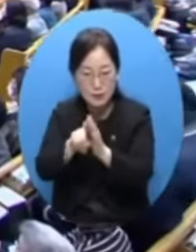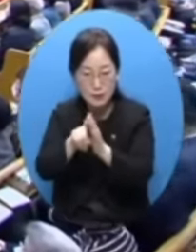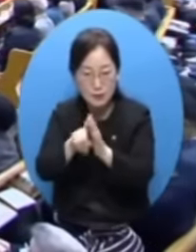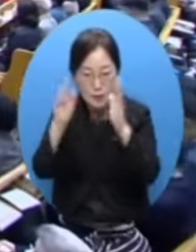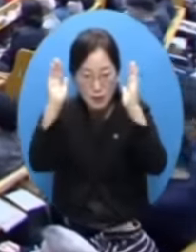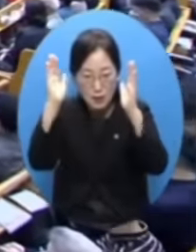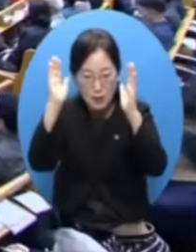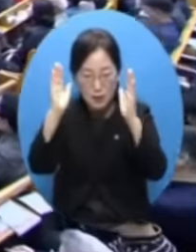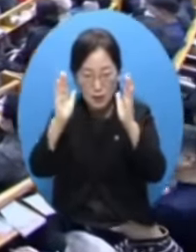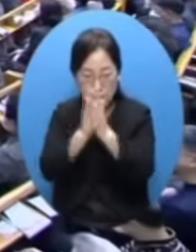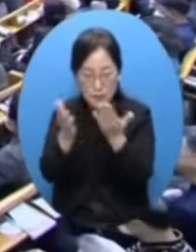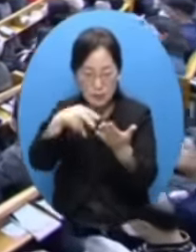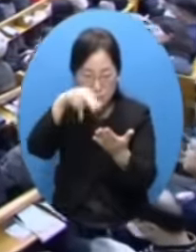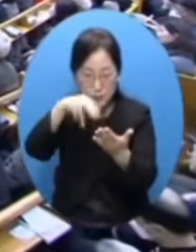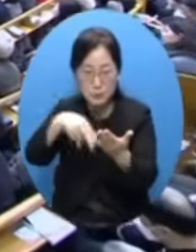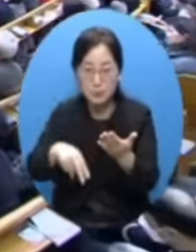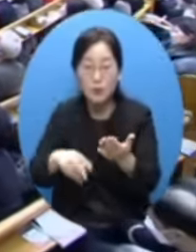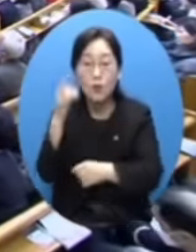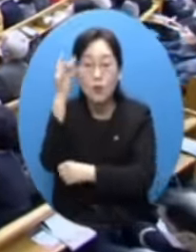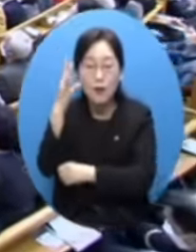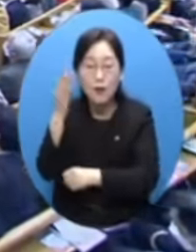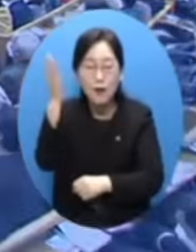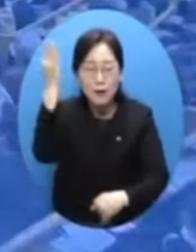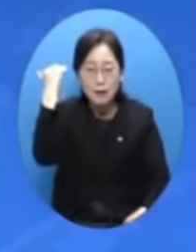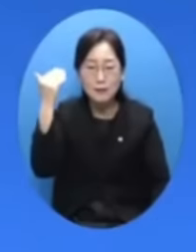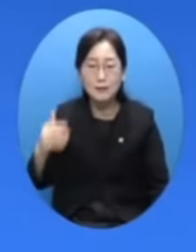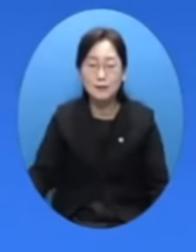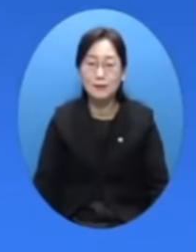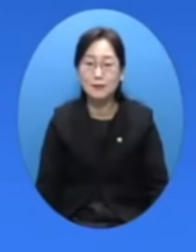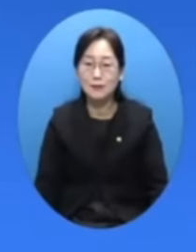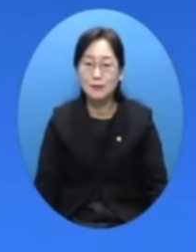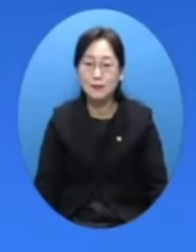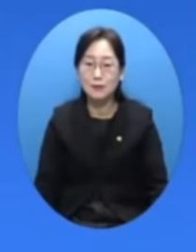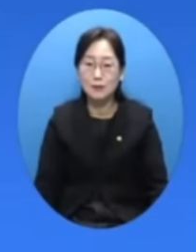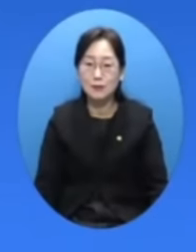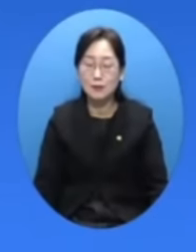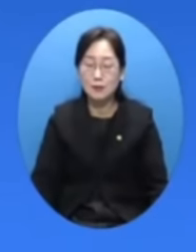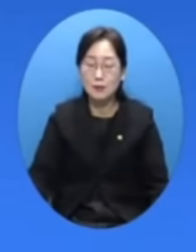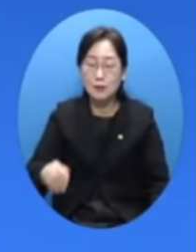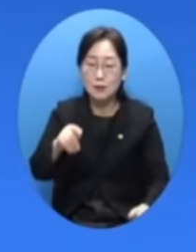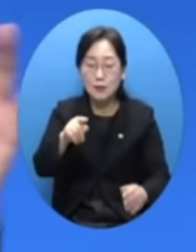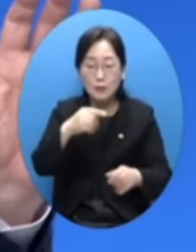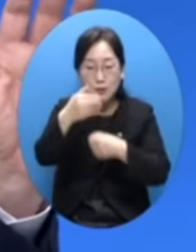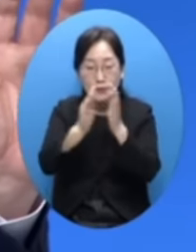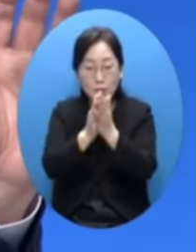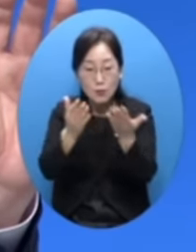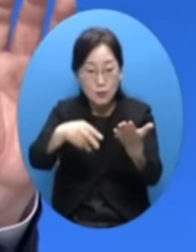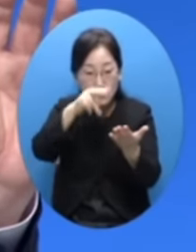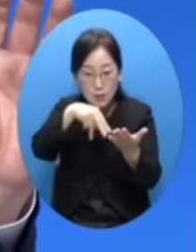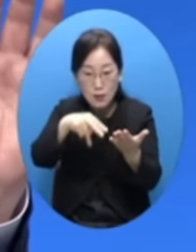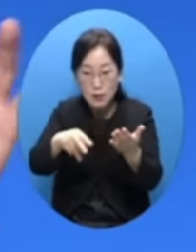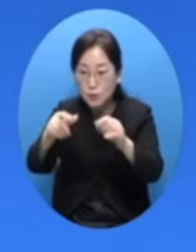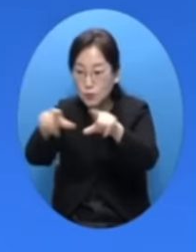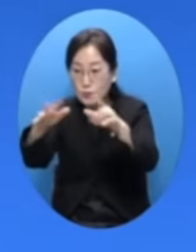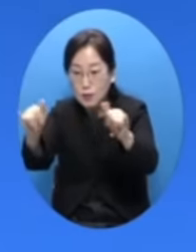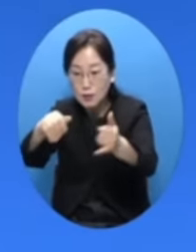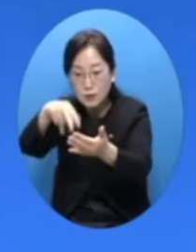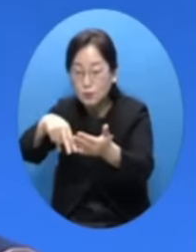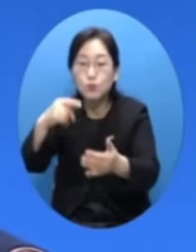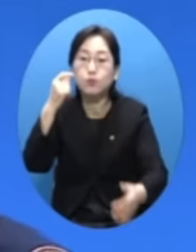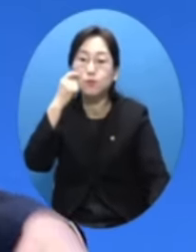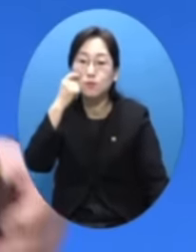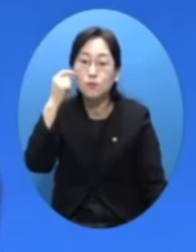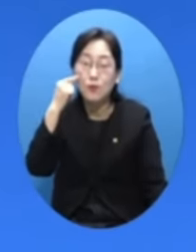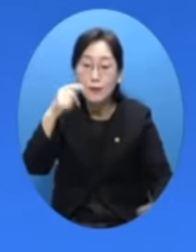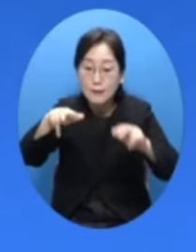되었습니다. 당시까지 중세 교회에서는 성경을 일반 사람들이 못 읽었습니다. 성경을 우리가